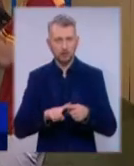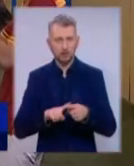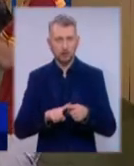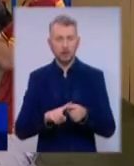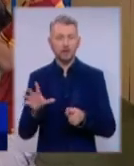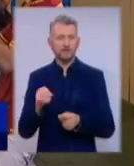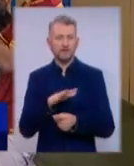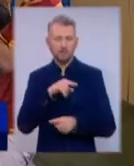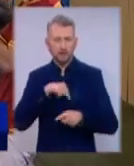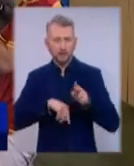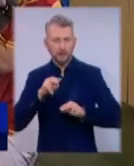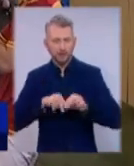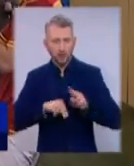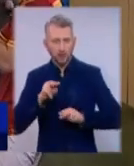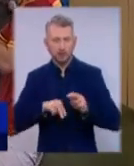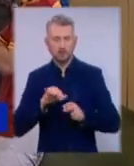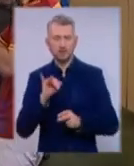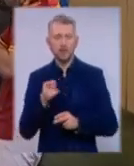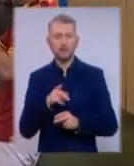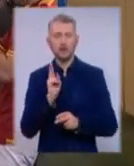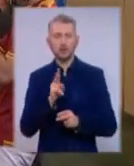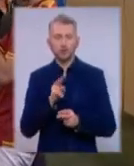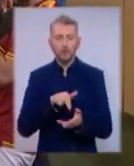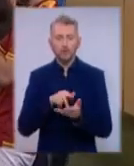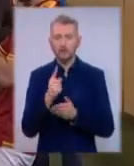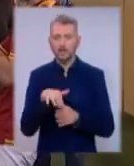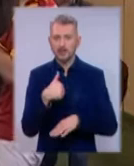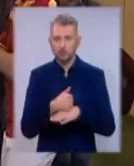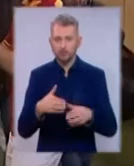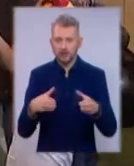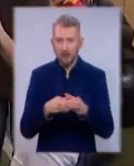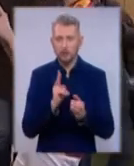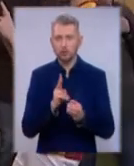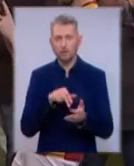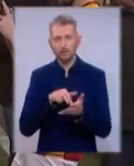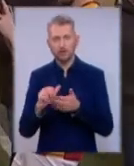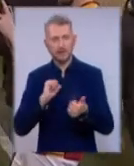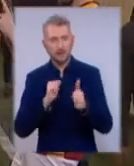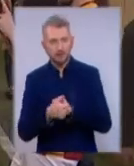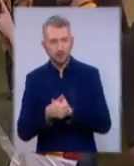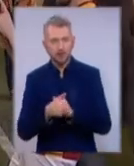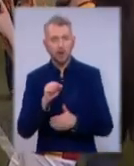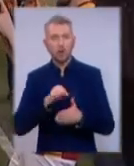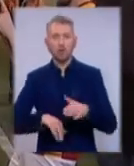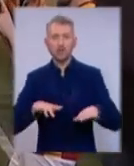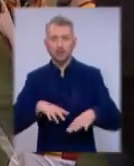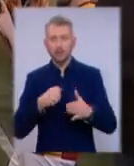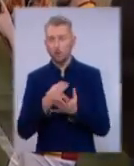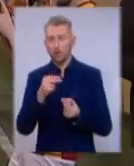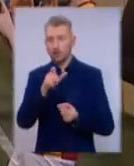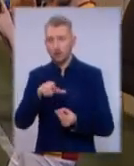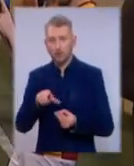все были настроены, и те, кто вышли в основном составе, те, кто вышли на замену, от тренера до игроков,